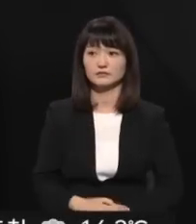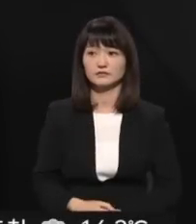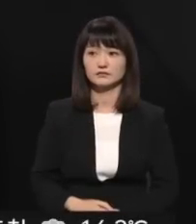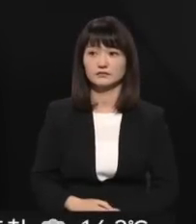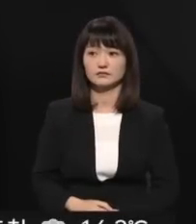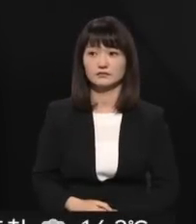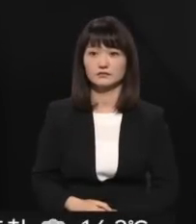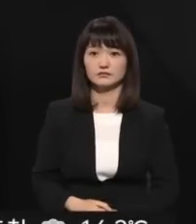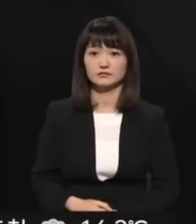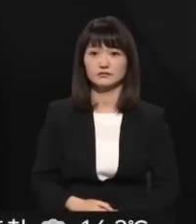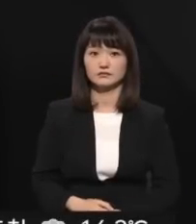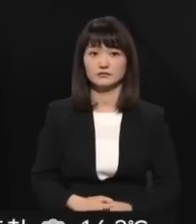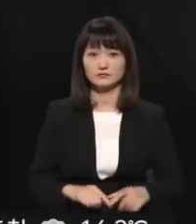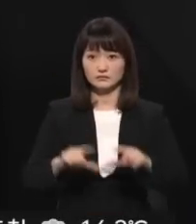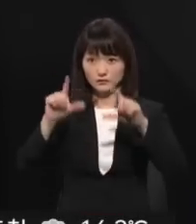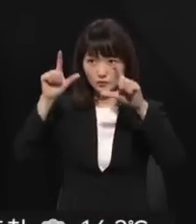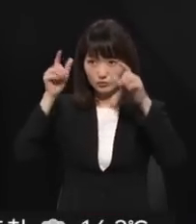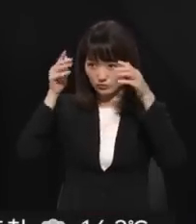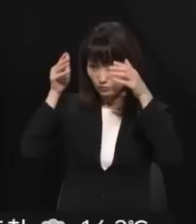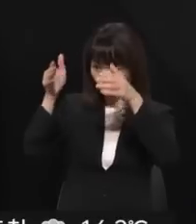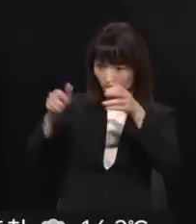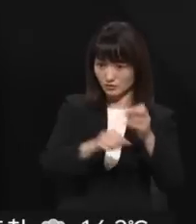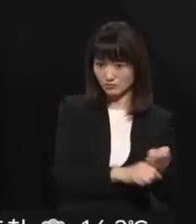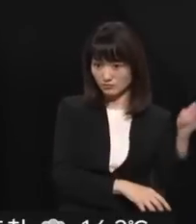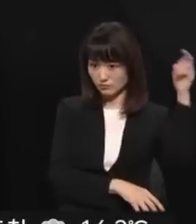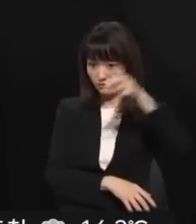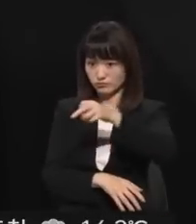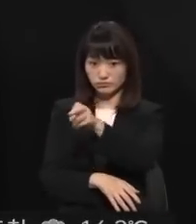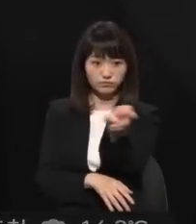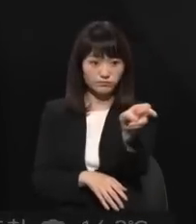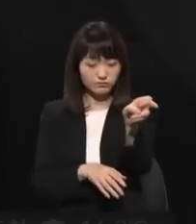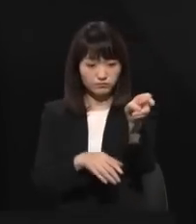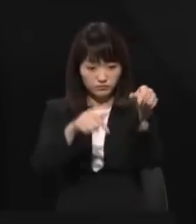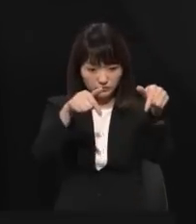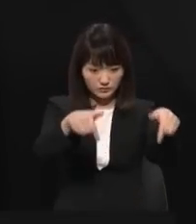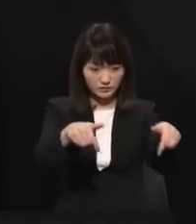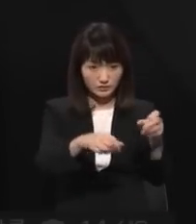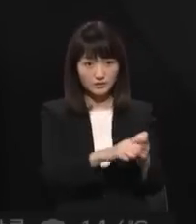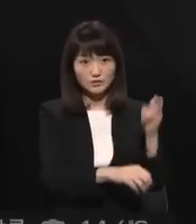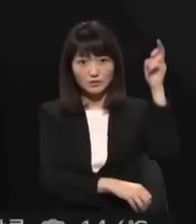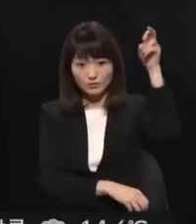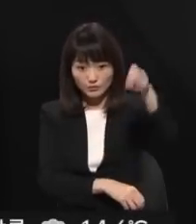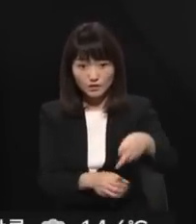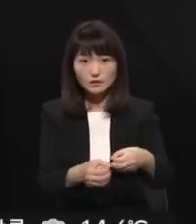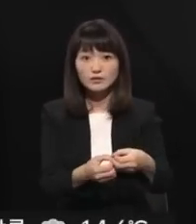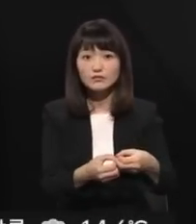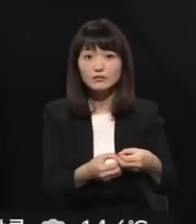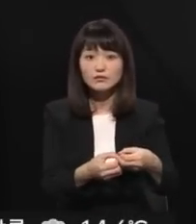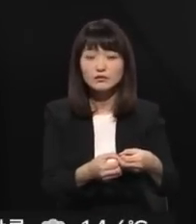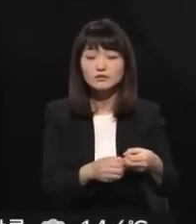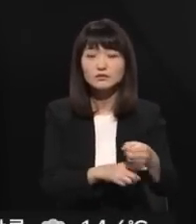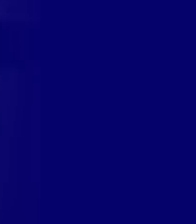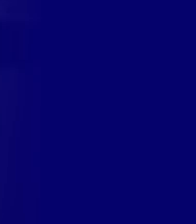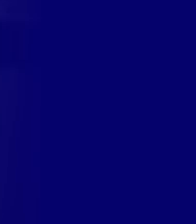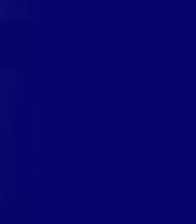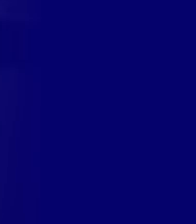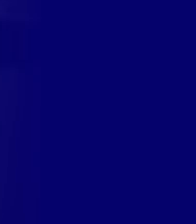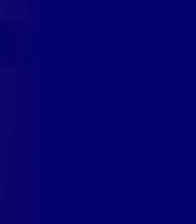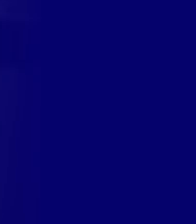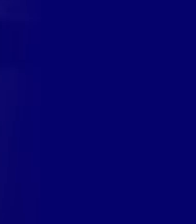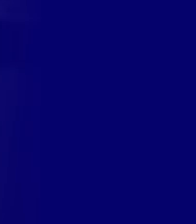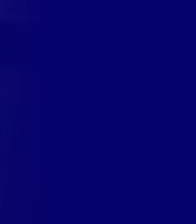거 아닙니까? 동쪽으로 쐈는데 서쪽으로 날아가는 뭐 이런 말도 안 되는 상황이 어떻게 벌어질 수 있겠습니까? 대한민국에서. 예.